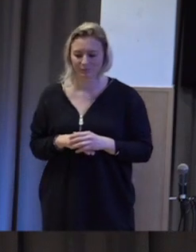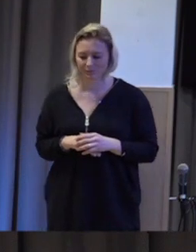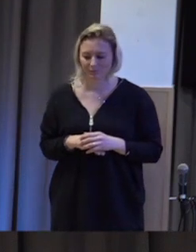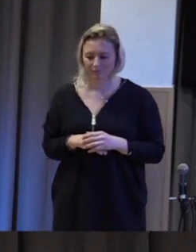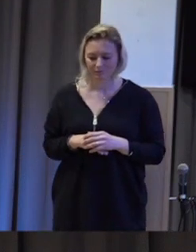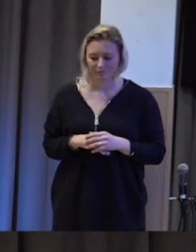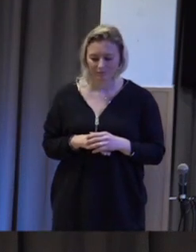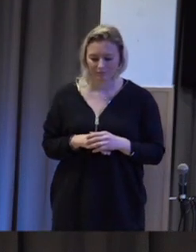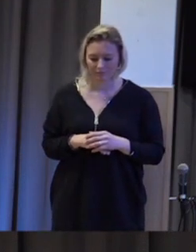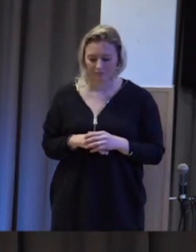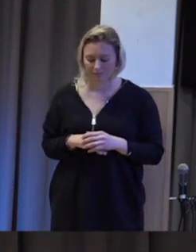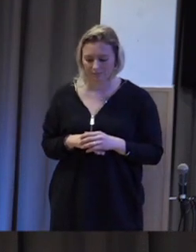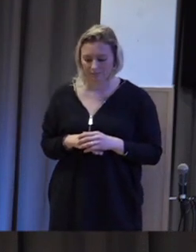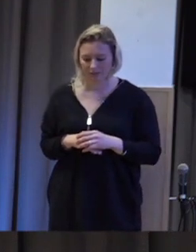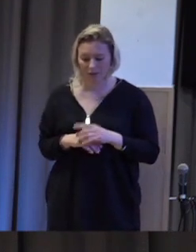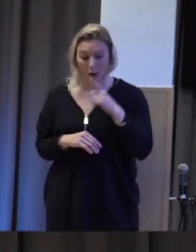Et